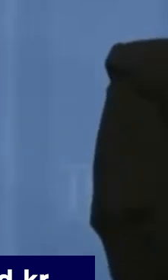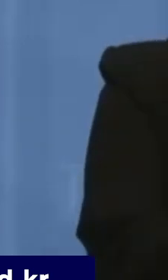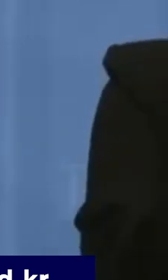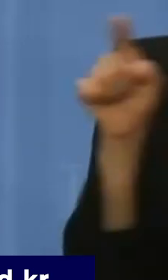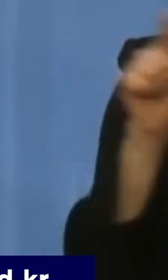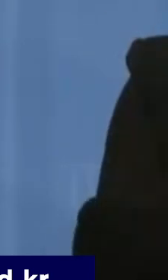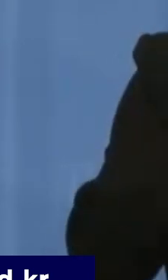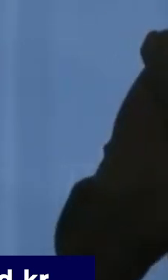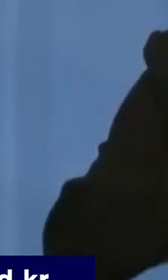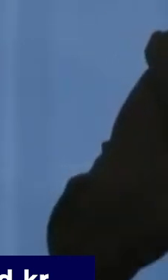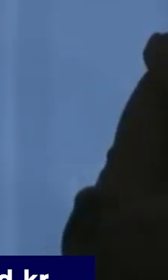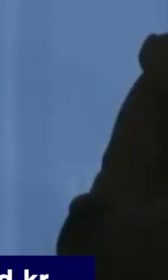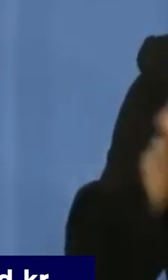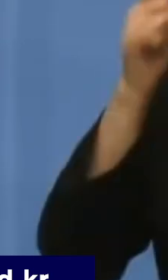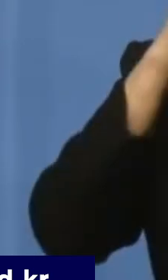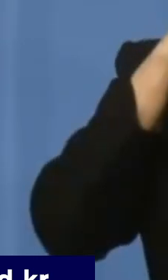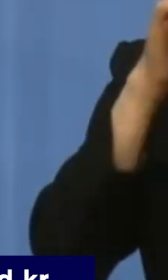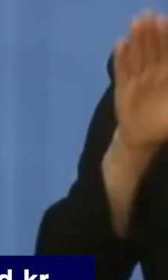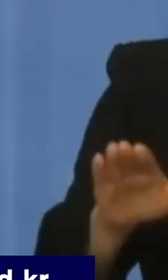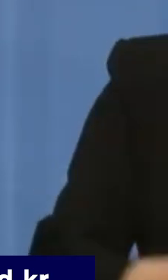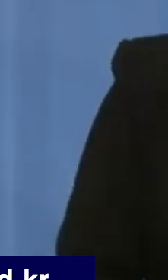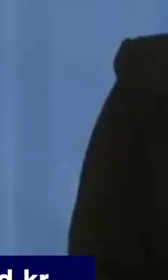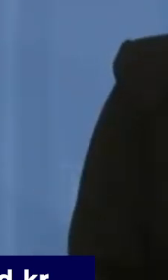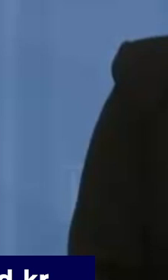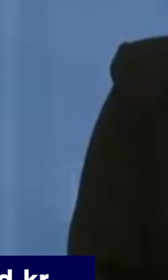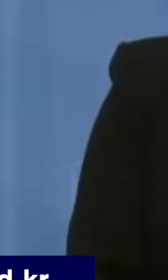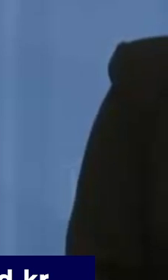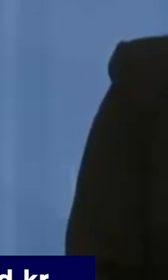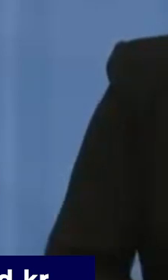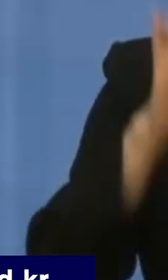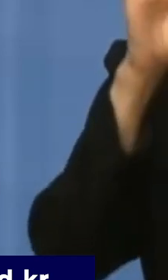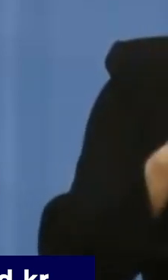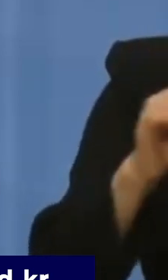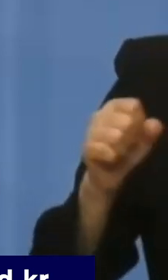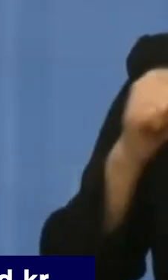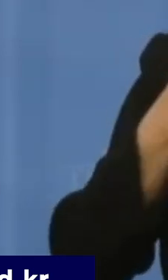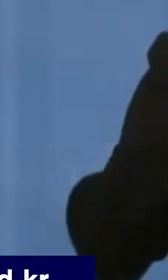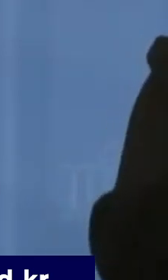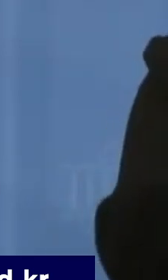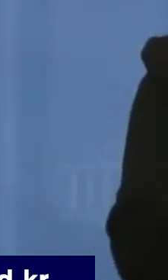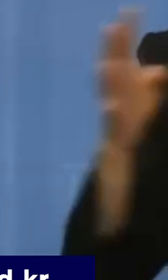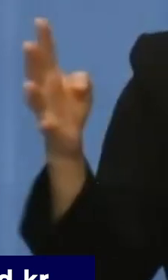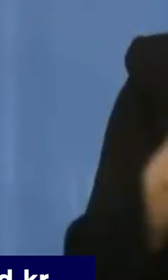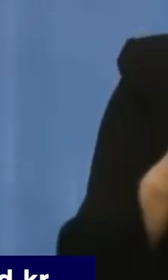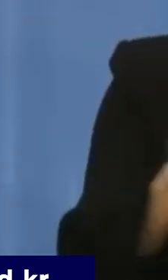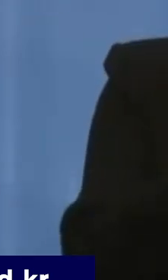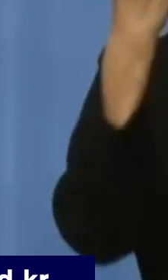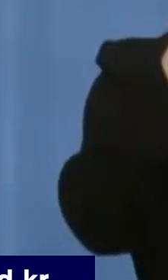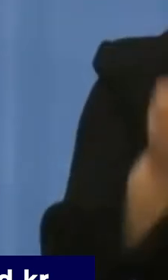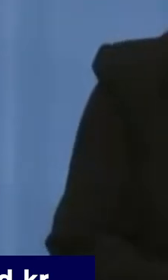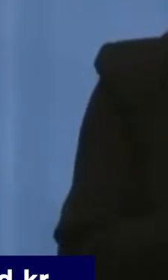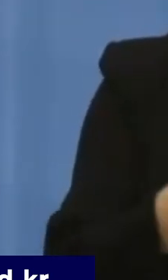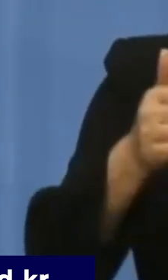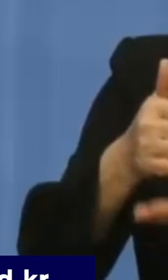둘러싼 진상규명은 피할 수 없는 것이 현실입니다. 만약 국민의힘이나 더불어민주당이 합의해 특검을